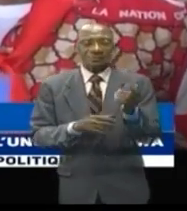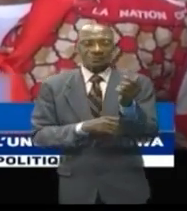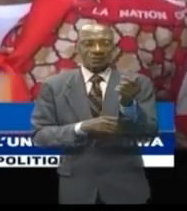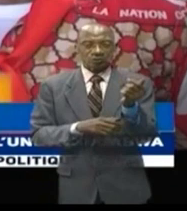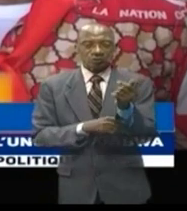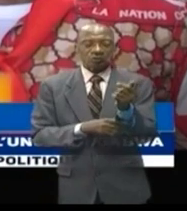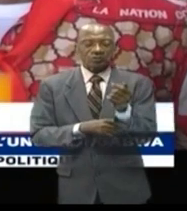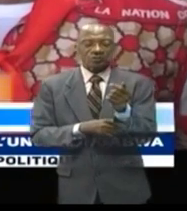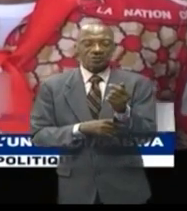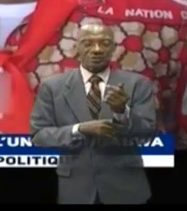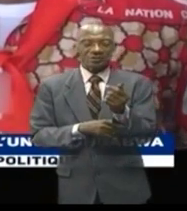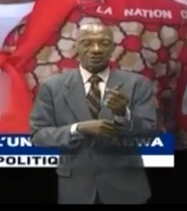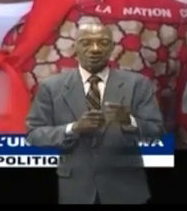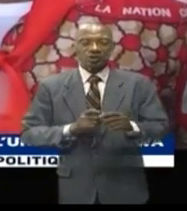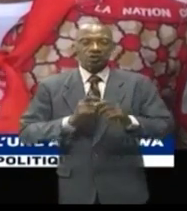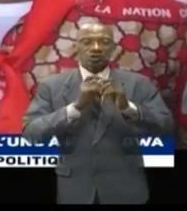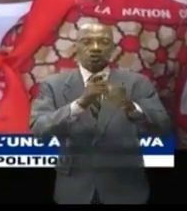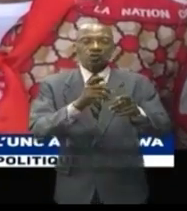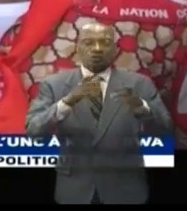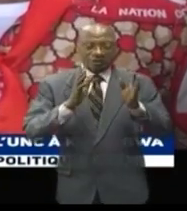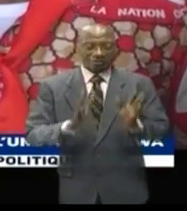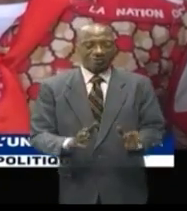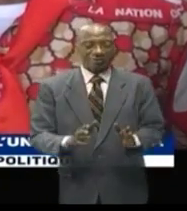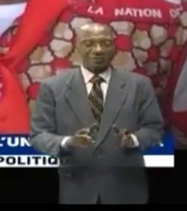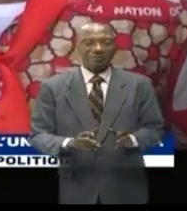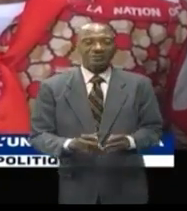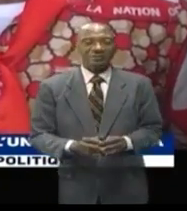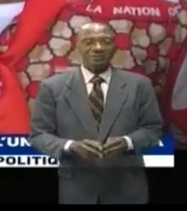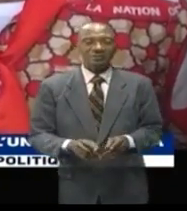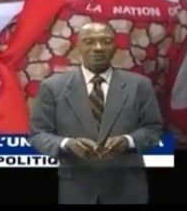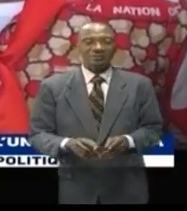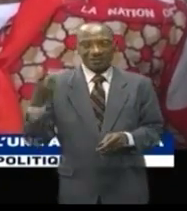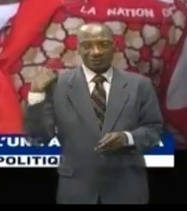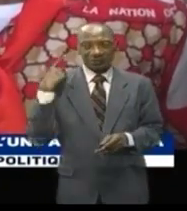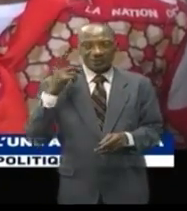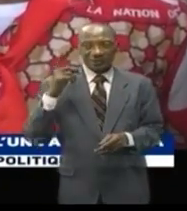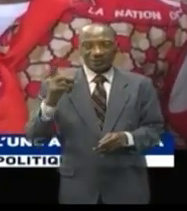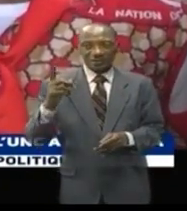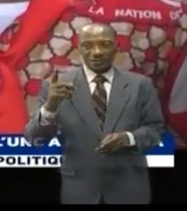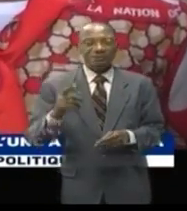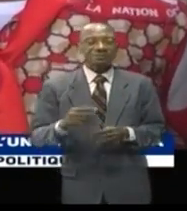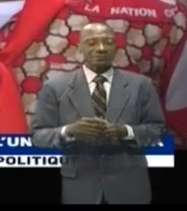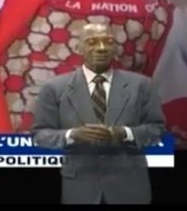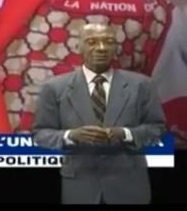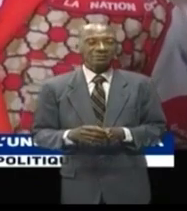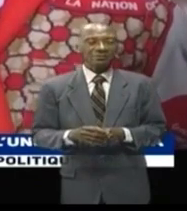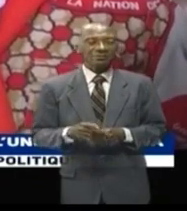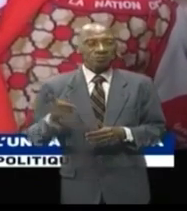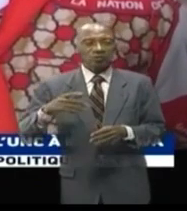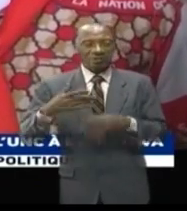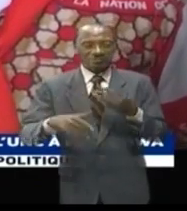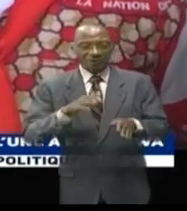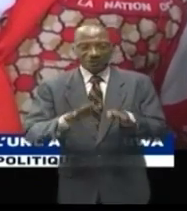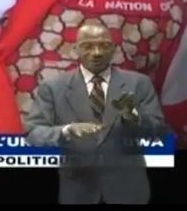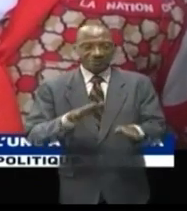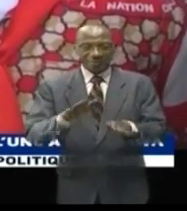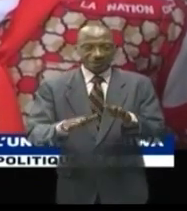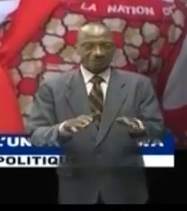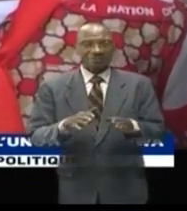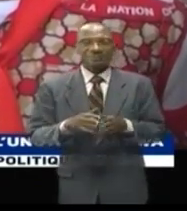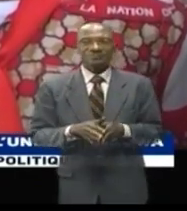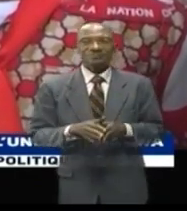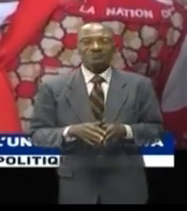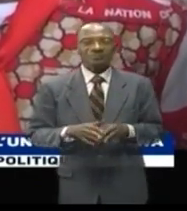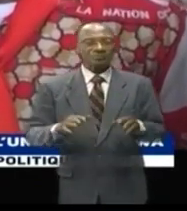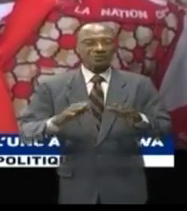alokérance l'honorable c'est une des masques qui s'inscrit dans la vision de